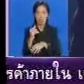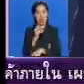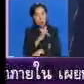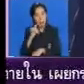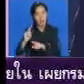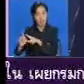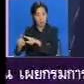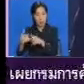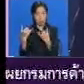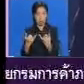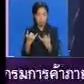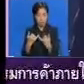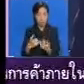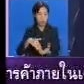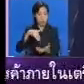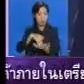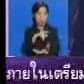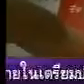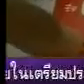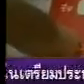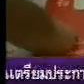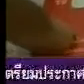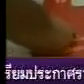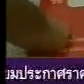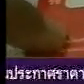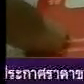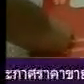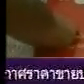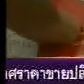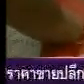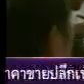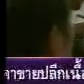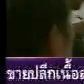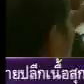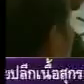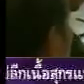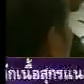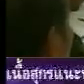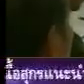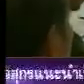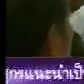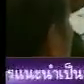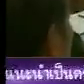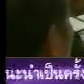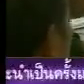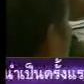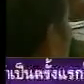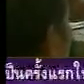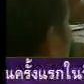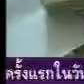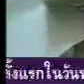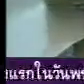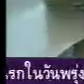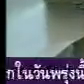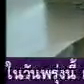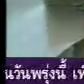าสุดสถานที่รับผิดชอบในเรื่องนี้ก็ได้แก้ปัญหาด้วยการจัดทำสติ๊กเกอร์แจกจ่ายประชาชนเพื่อให้นำไปติดบนยานพาหนะของแต่